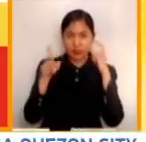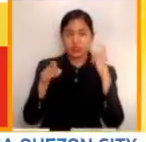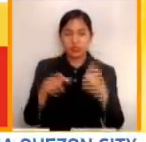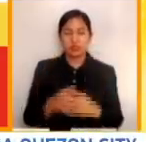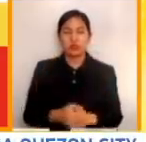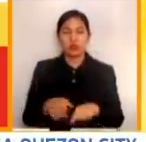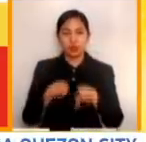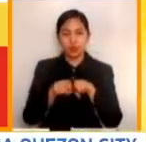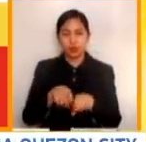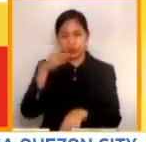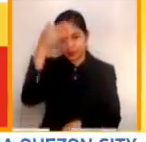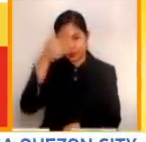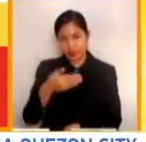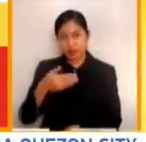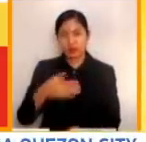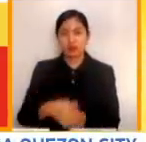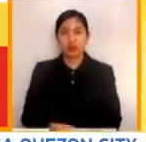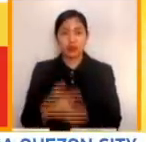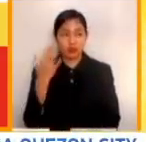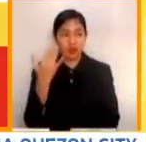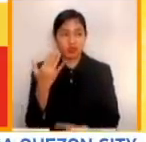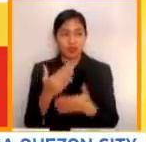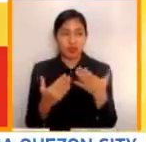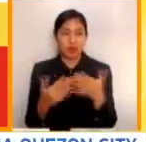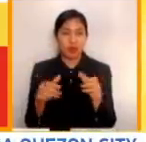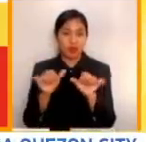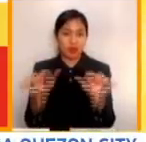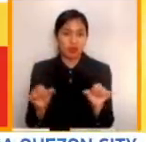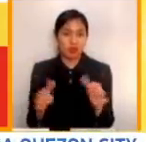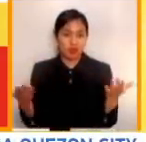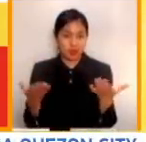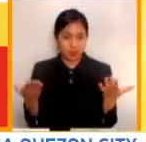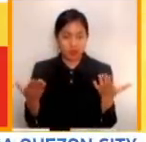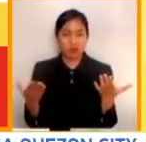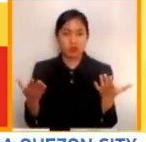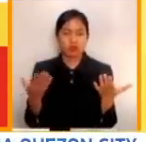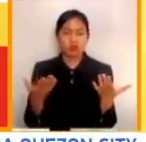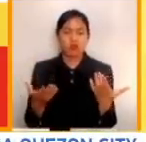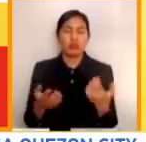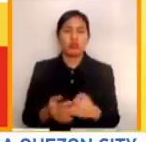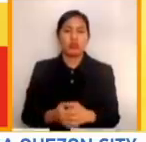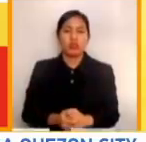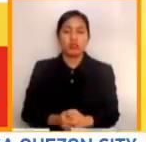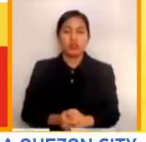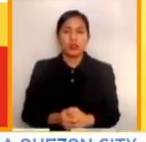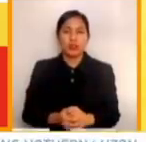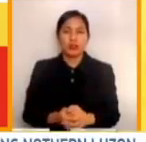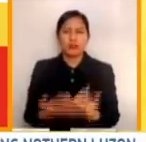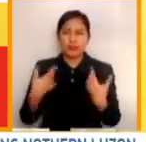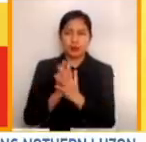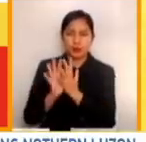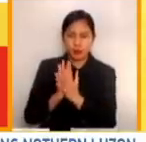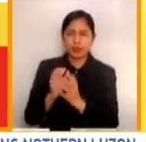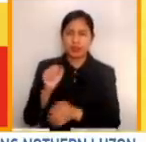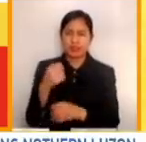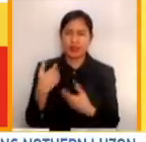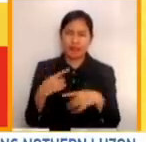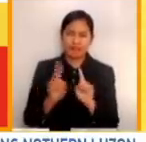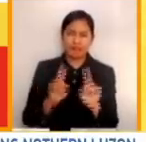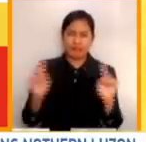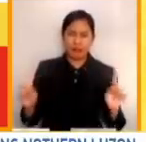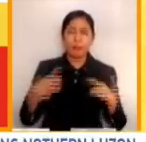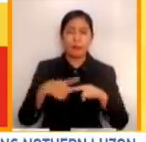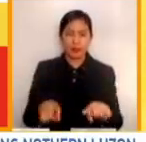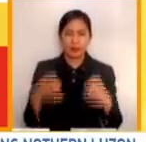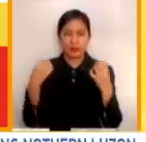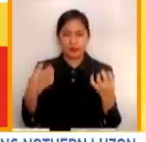dahil may mga areas din talaga na crowded din, no? Kahit pa paano. Kahit may distancing, marami na rin talaga yung tao sa simbahan. Of course,